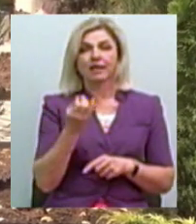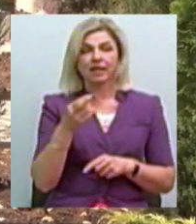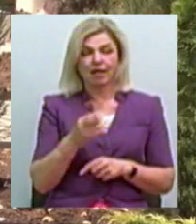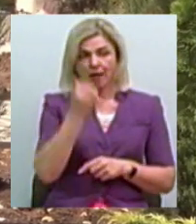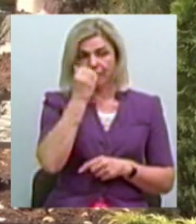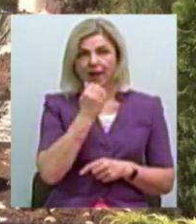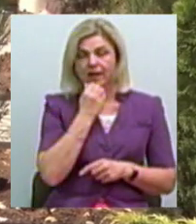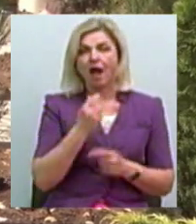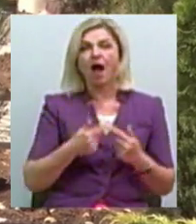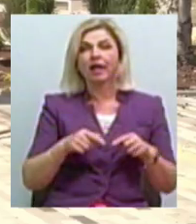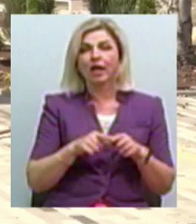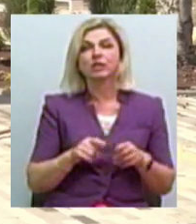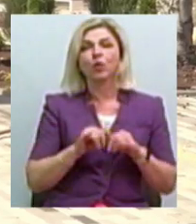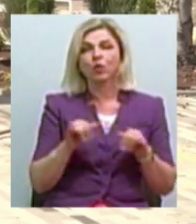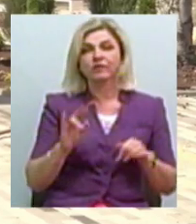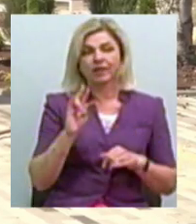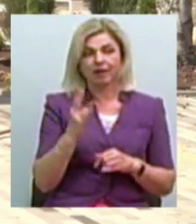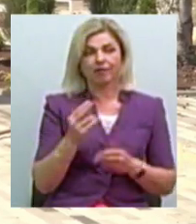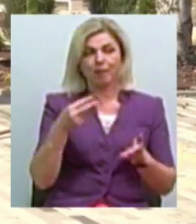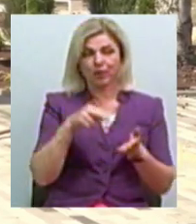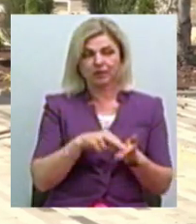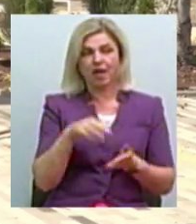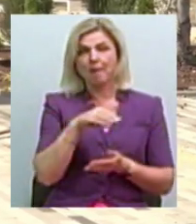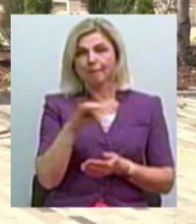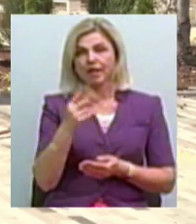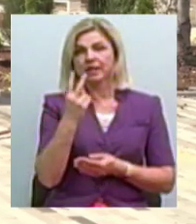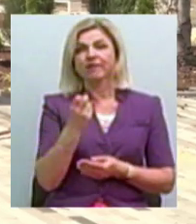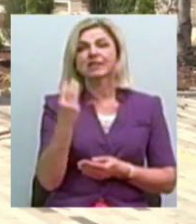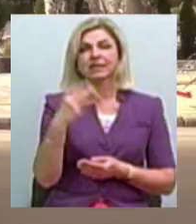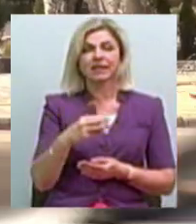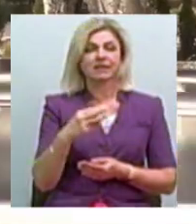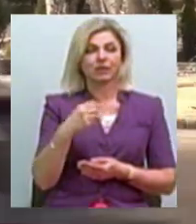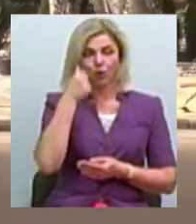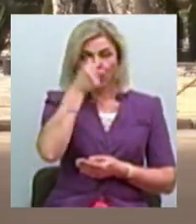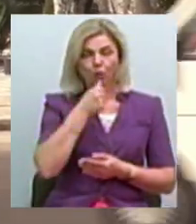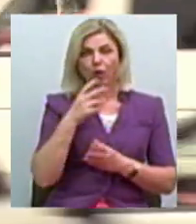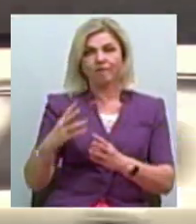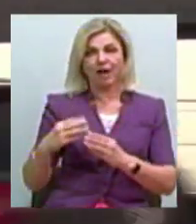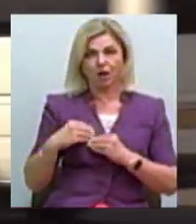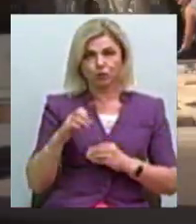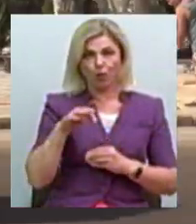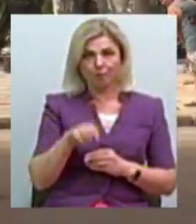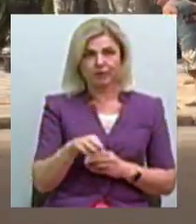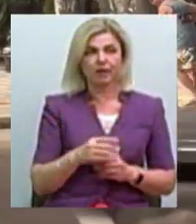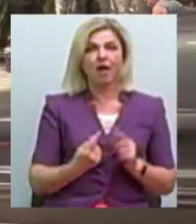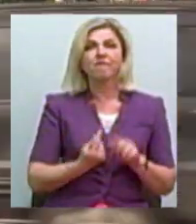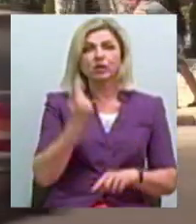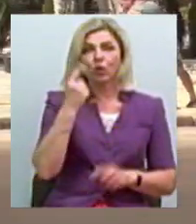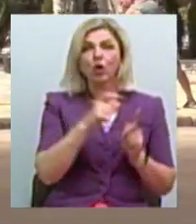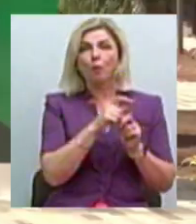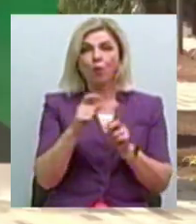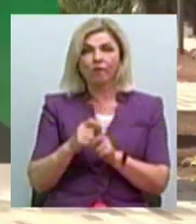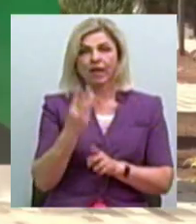розвитку Миколаєва встановили арт-об'єкт «Ми 230 років разом». Автор проєкту – миколаєвець Роман Дорошенко. Висота літер – 3 метри. Там